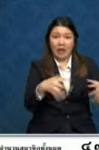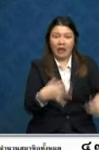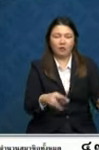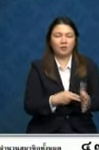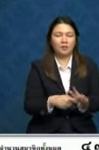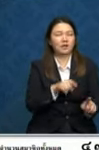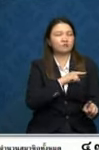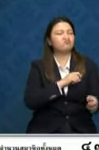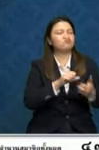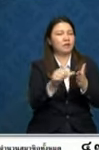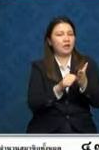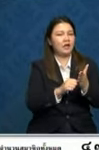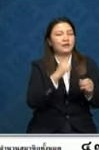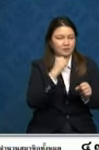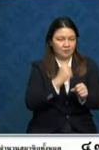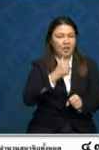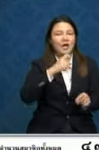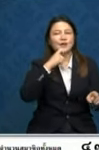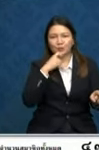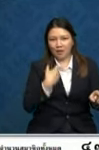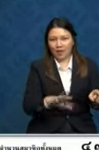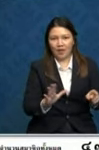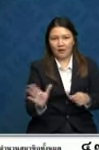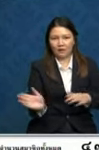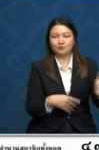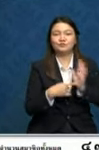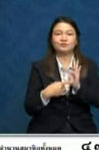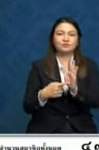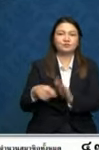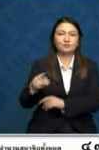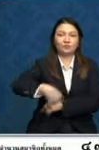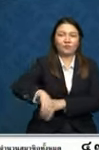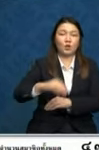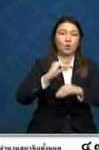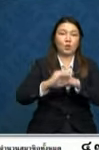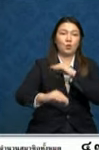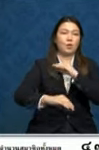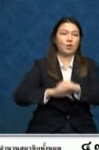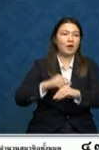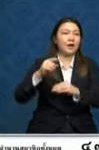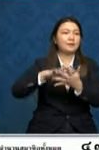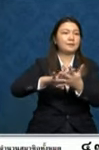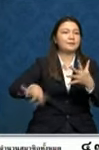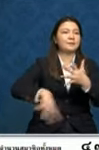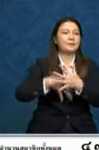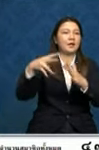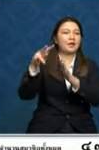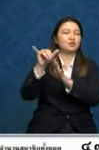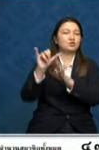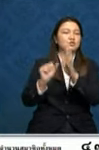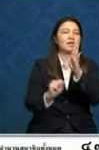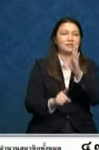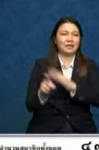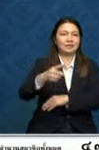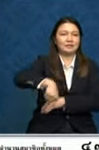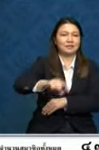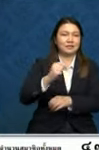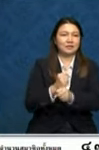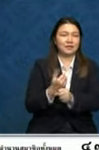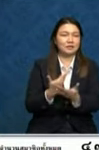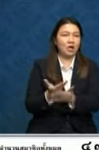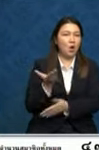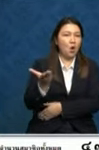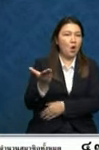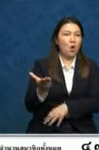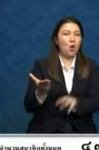แก้ไขปัญหาเหล่านี้ได้อยู่แล้วตัวอย่างถัดมาครับโครงการด้านแผนยุทธศาสตร์ท่านทำงานทำการของบประมาณม